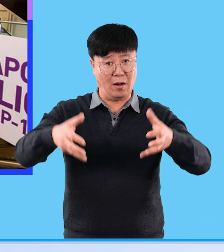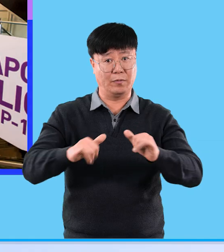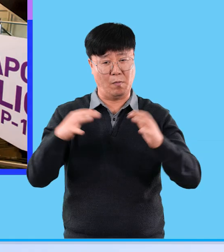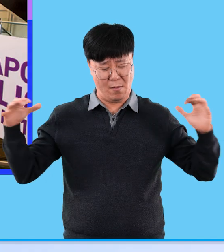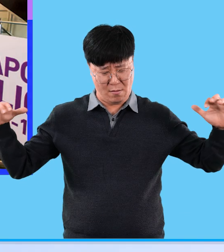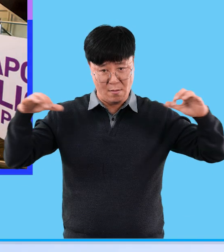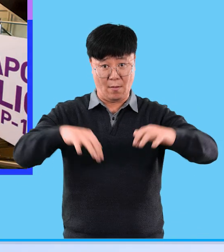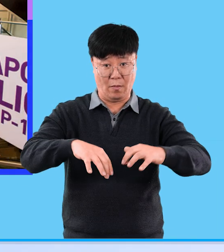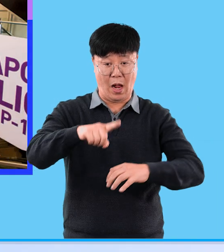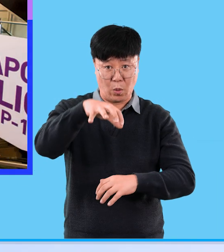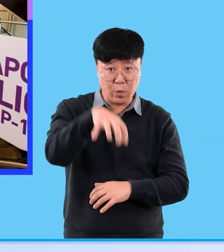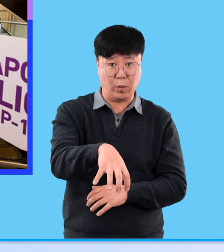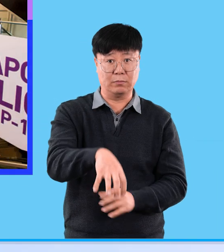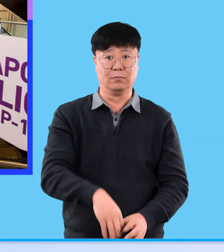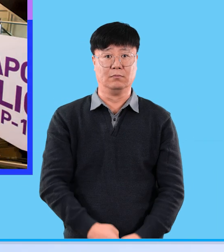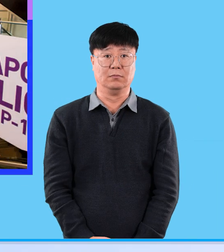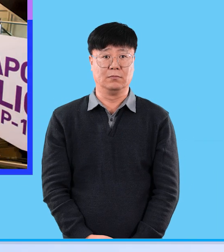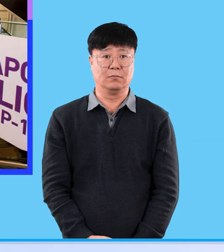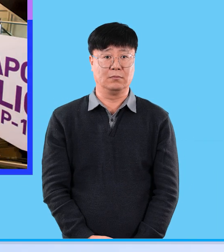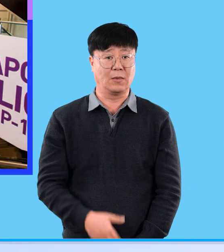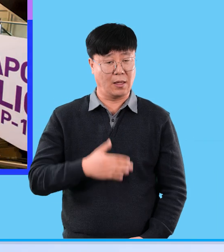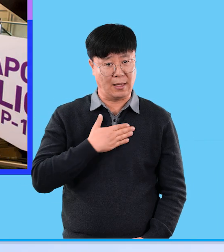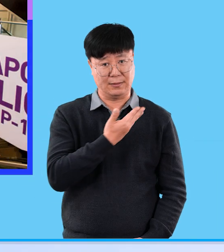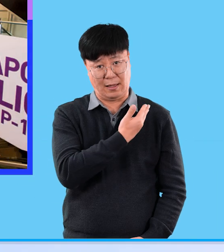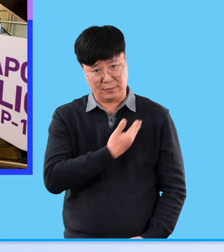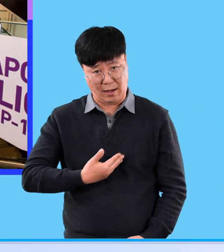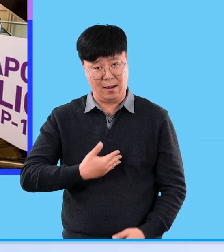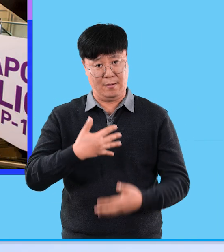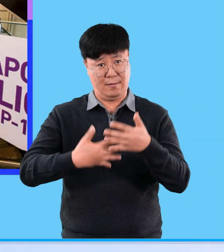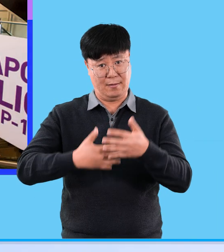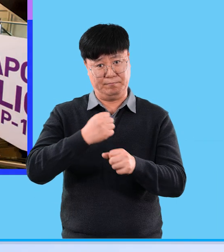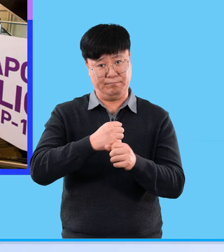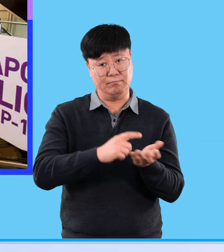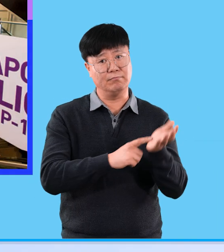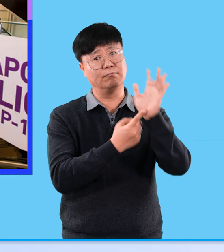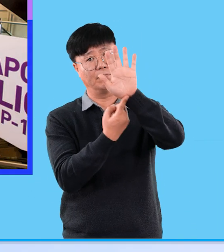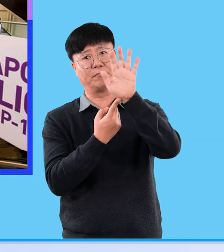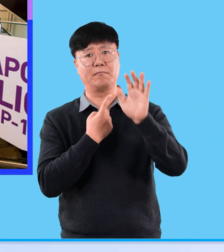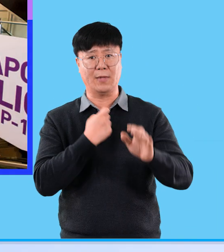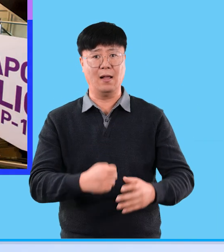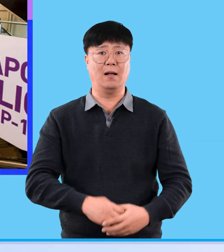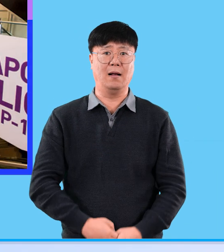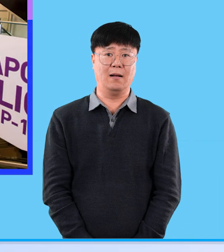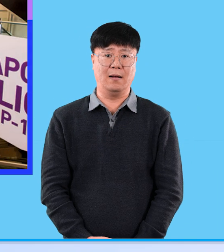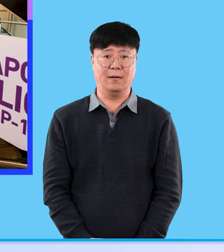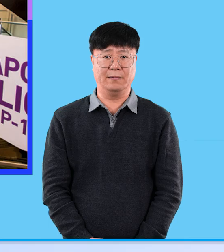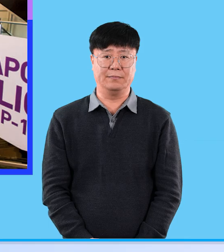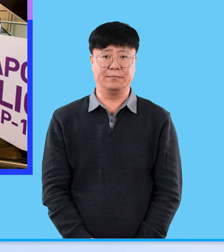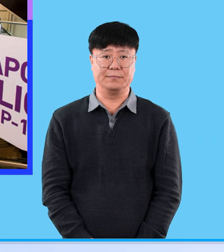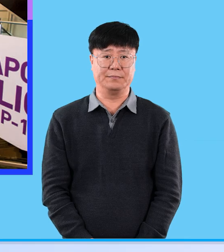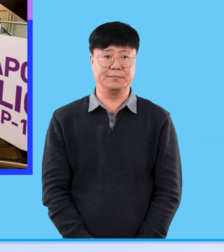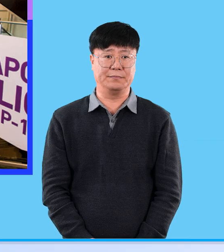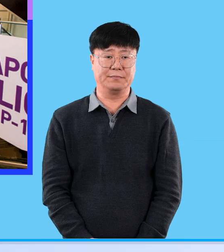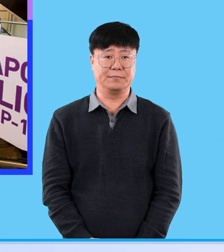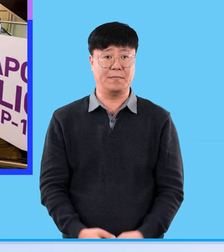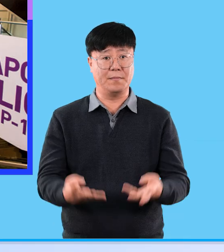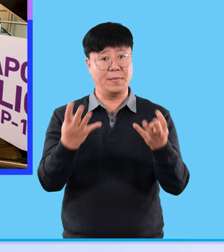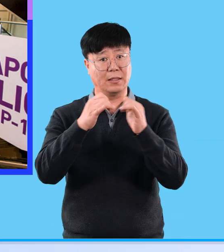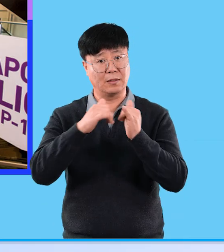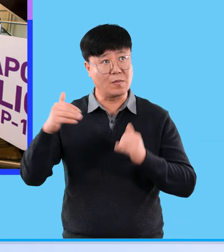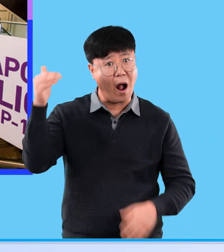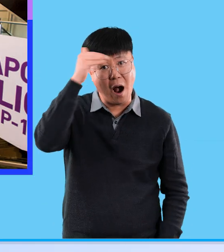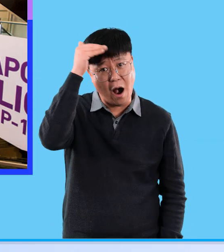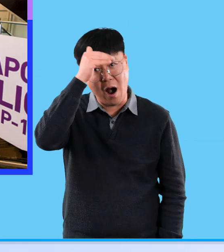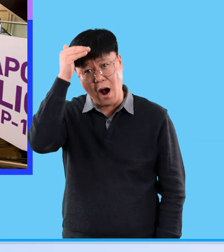사람들이 모여져 있는 공간 안에서 저와 제 제자들이 만든 작품들을 시연을 하게 되었습니다. 많은